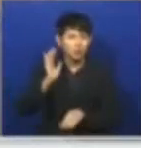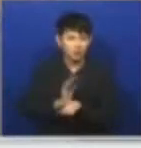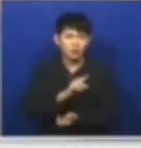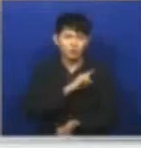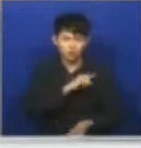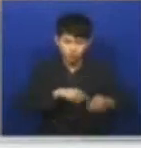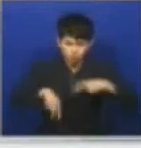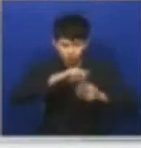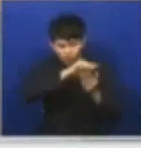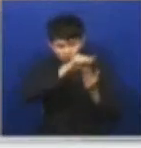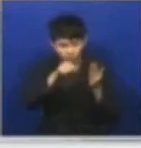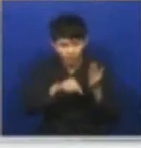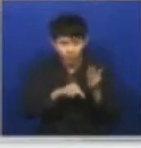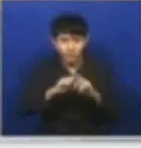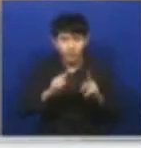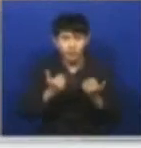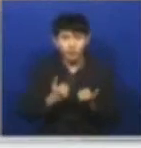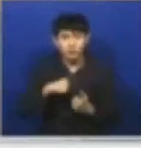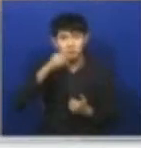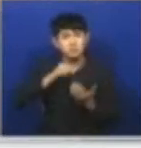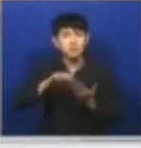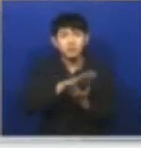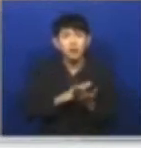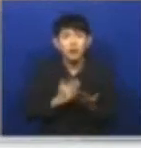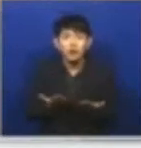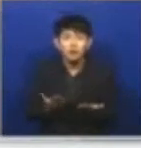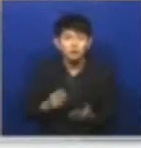แต่ประเทศไทยวันนี้ใช้ทหารผ่านเข้าไป